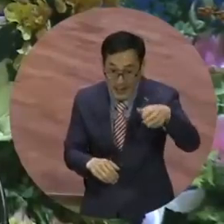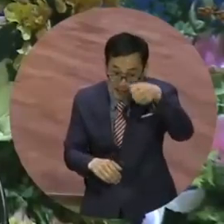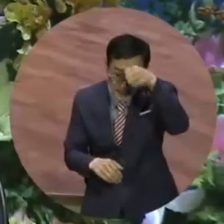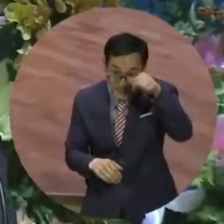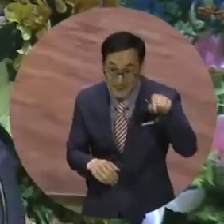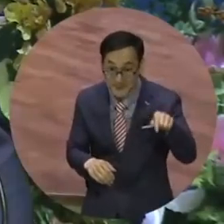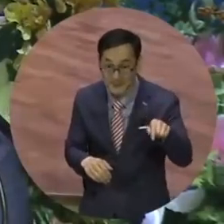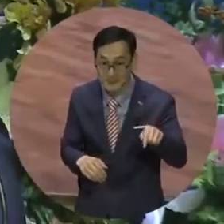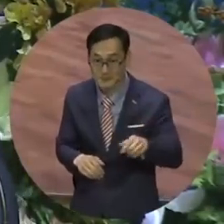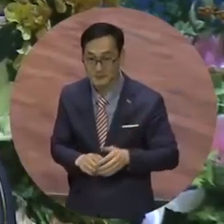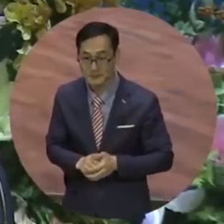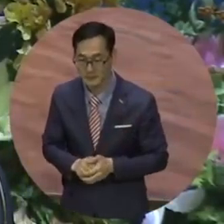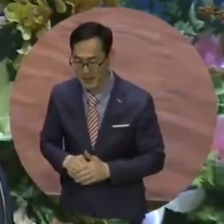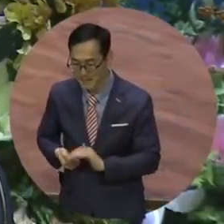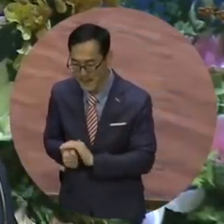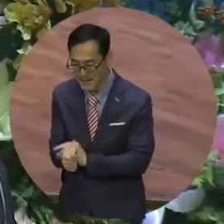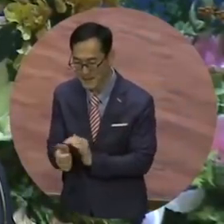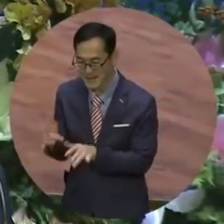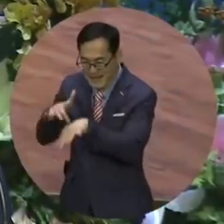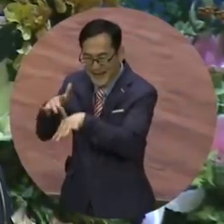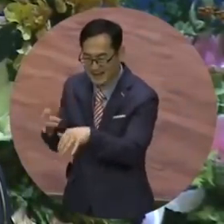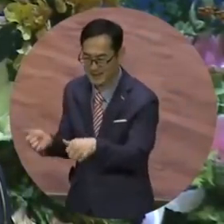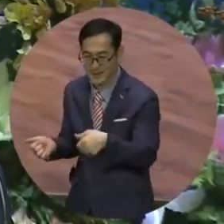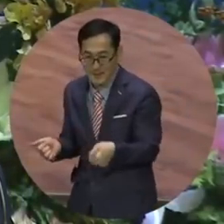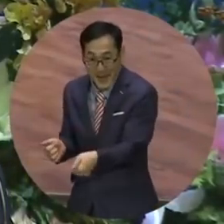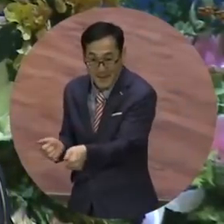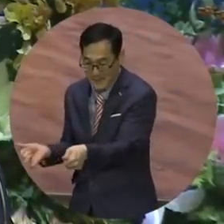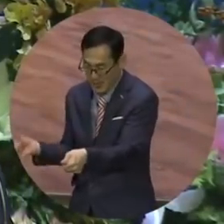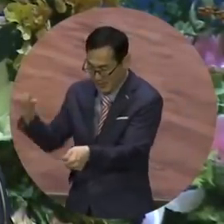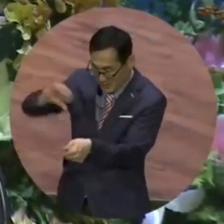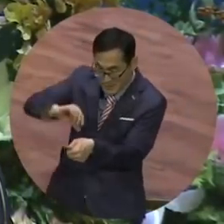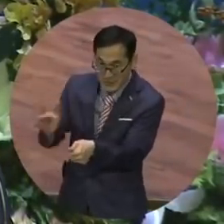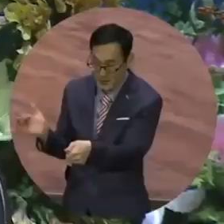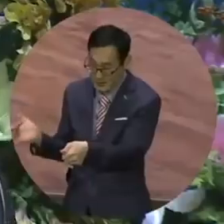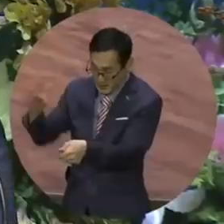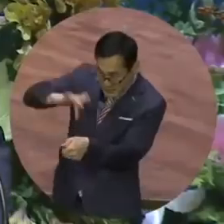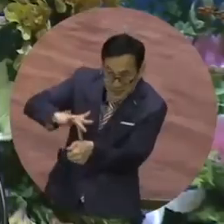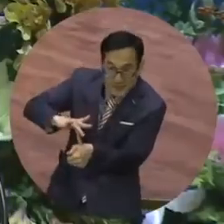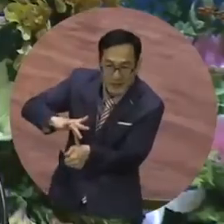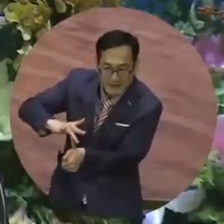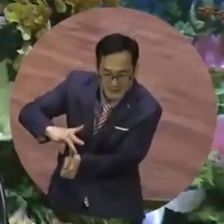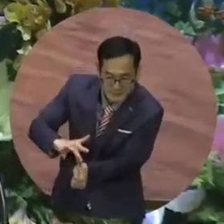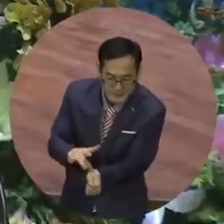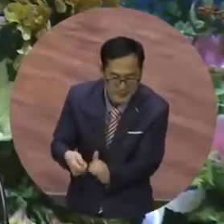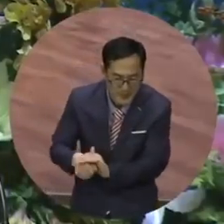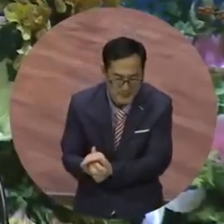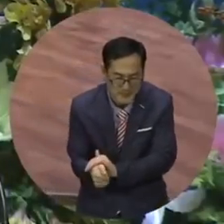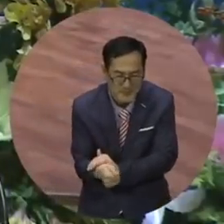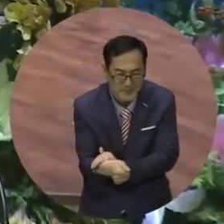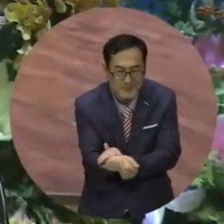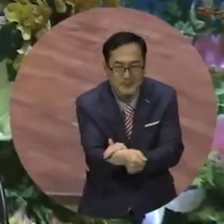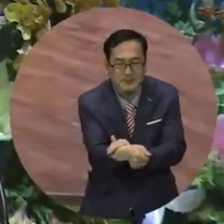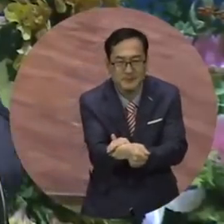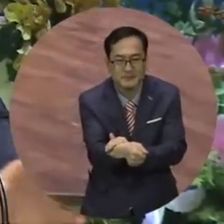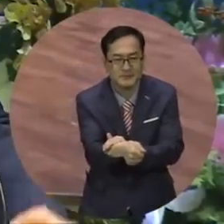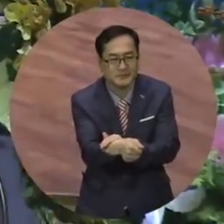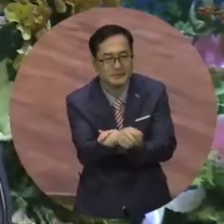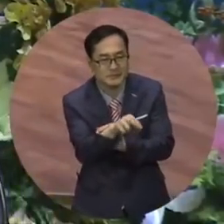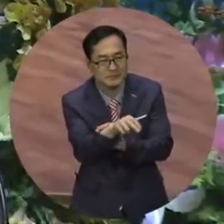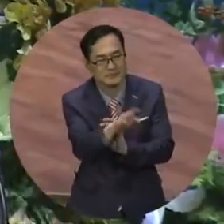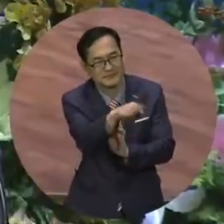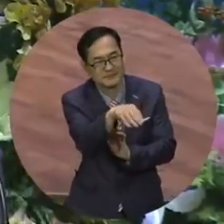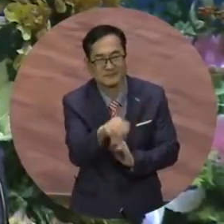들어가서 거짓말하게 해서 이 아담과 하와를 하여금 하나님과 약속인 선악을